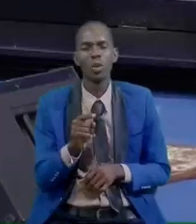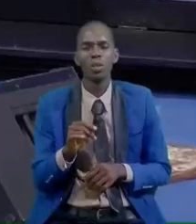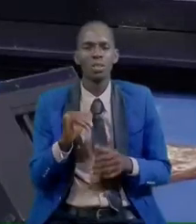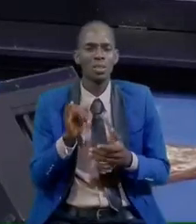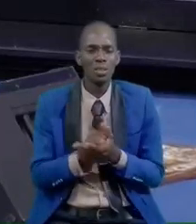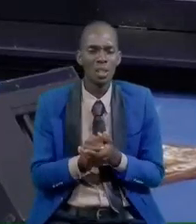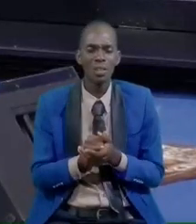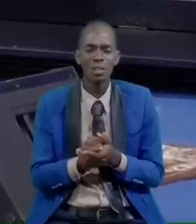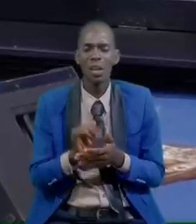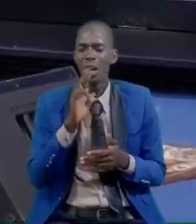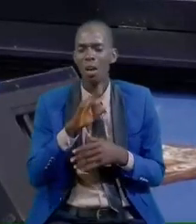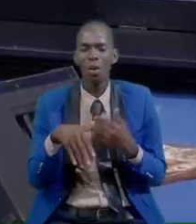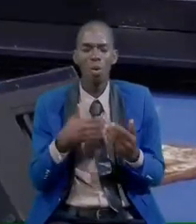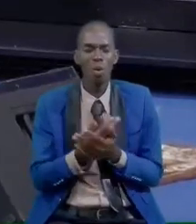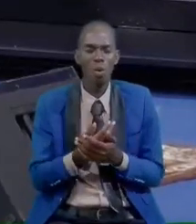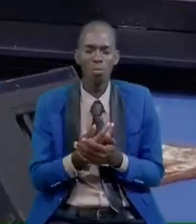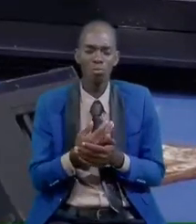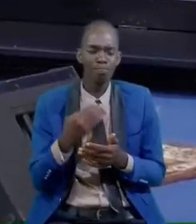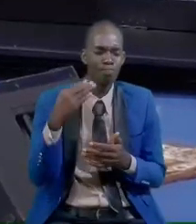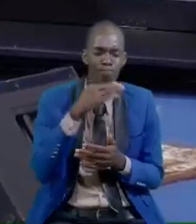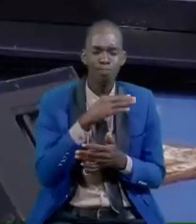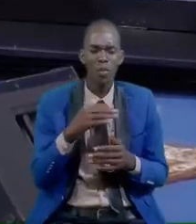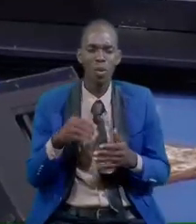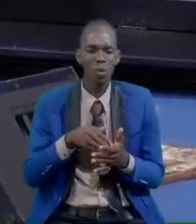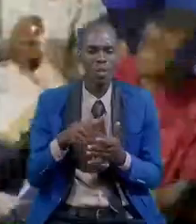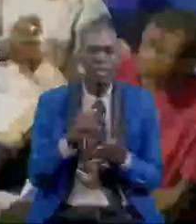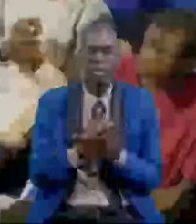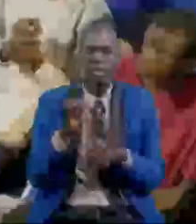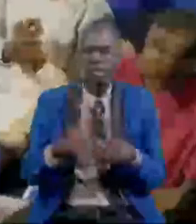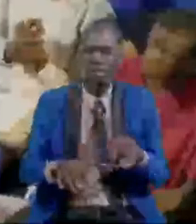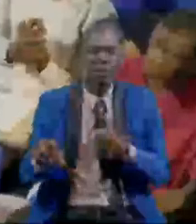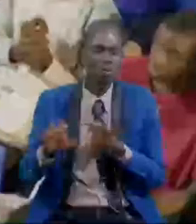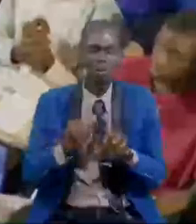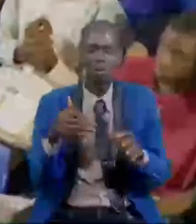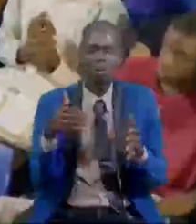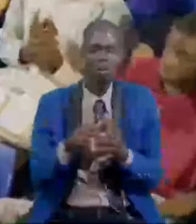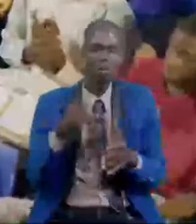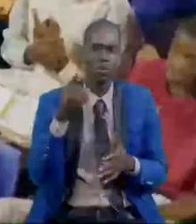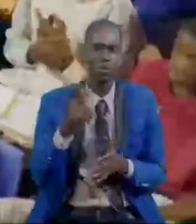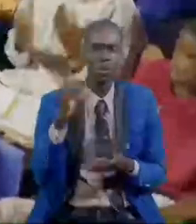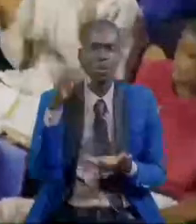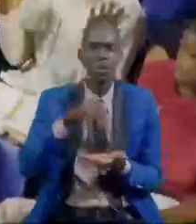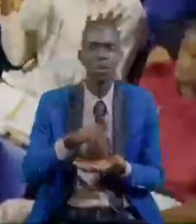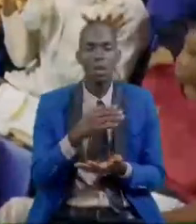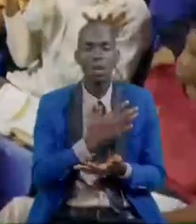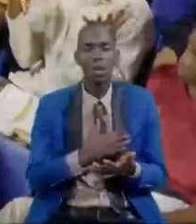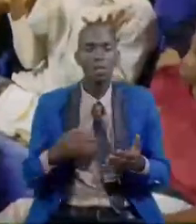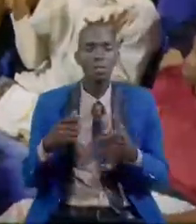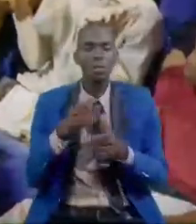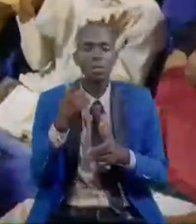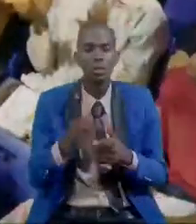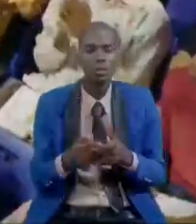qu'ils ne peuvent plus rien faire contre ce que Christ a achevé au calvaire.